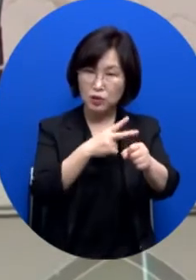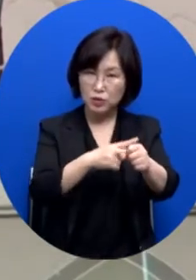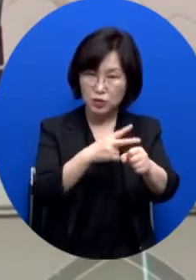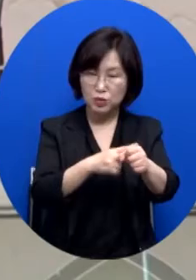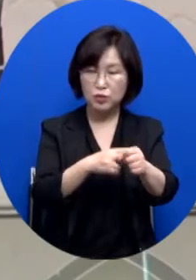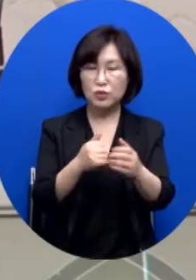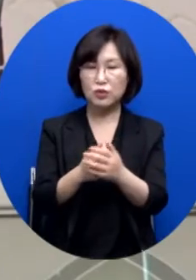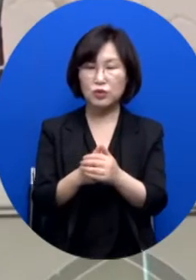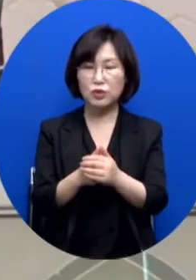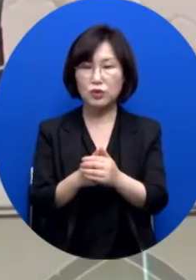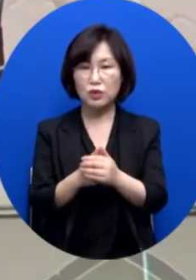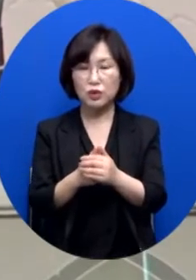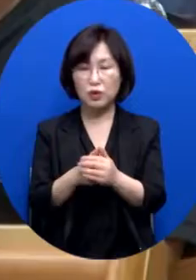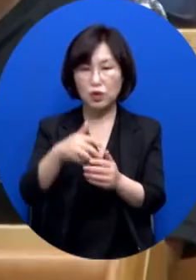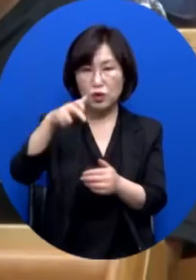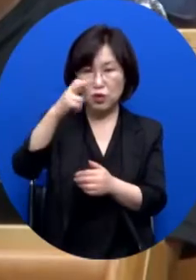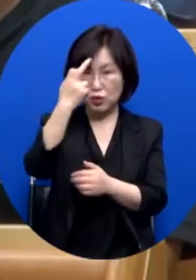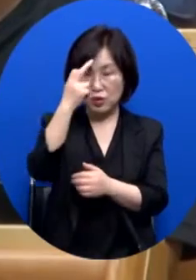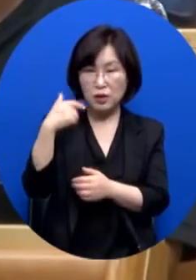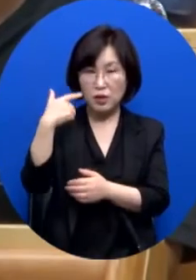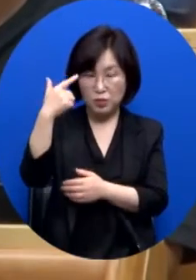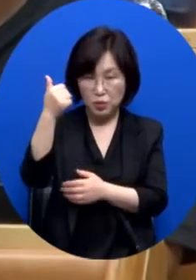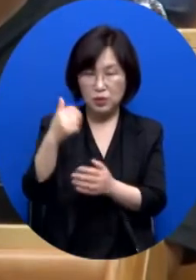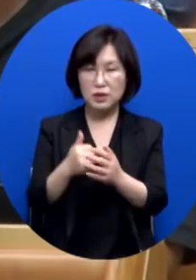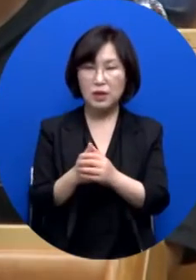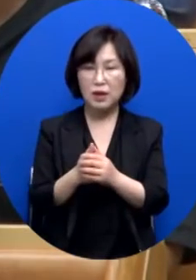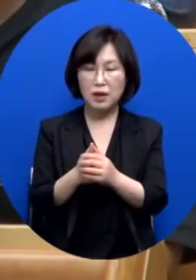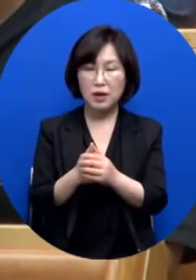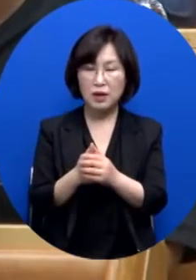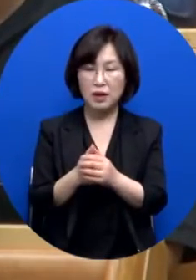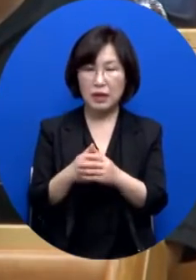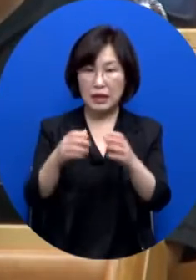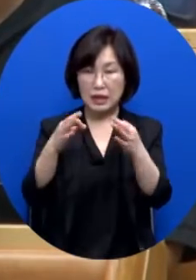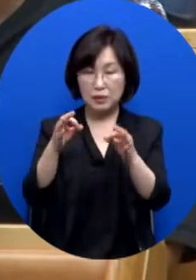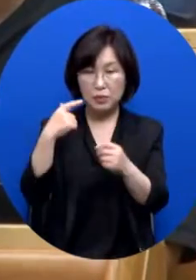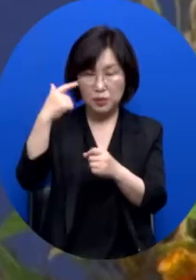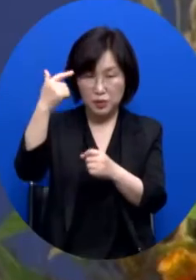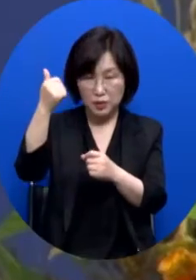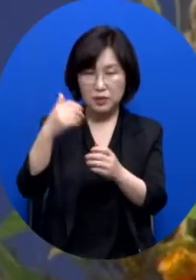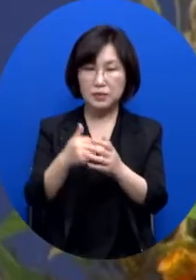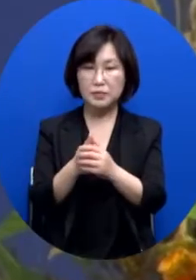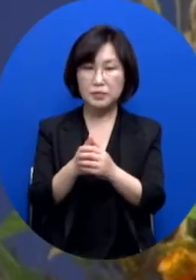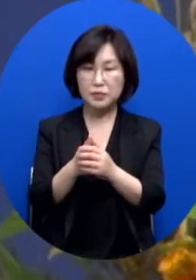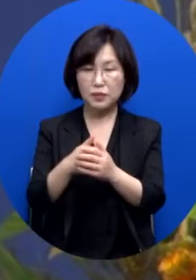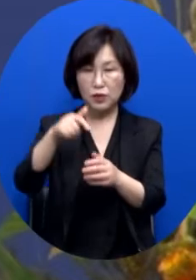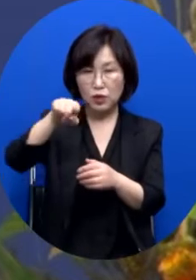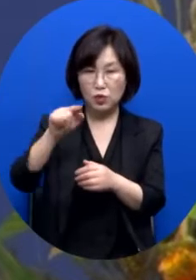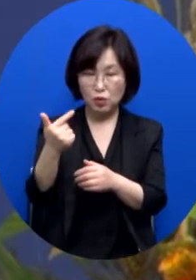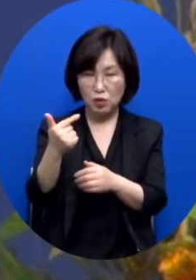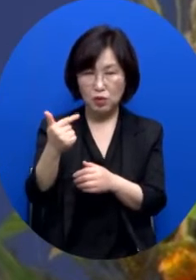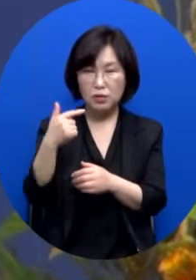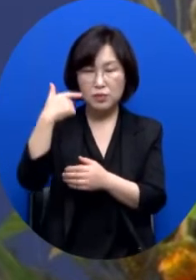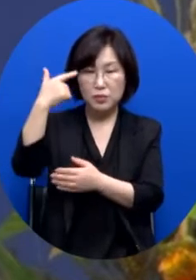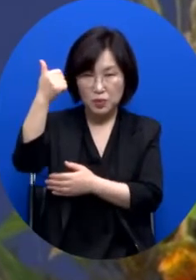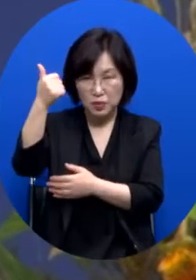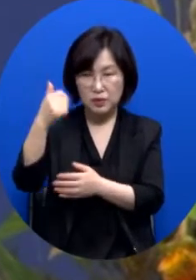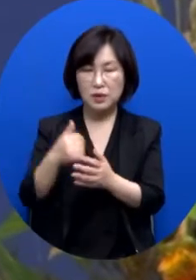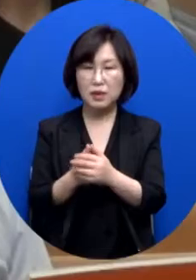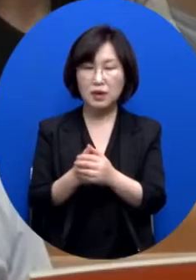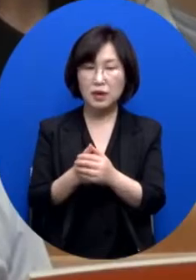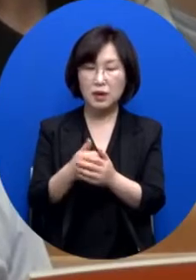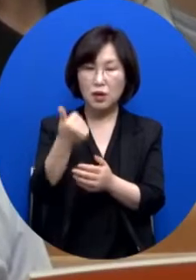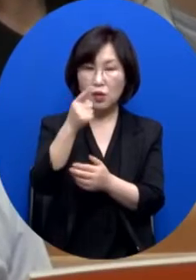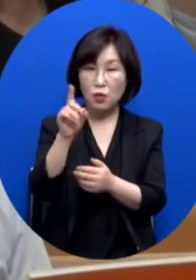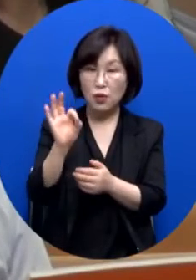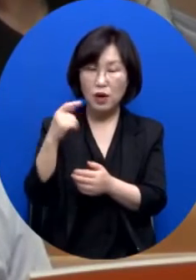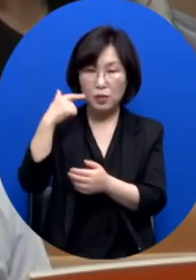화양 감리교회 최성은 목사 세계교회 김기승 목사 하늘 중앙 교회 권순우 목사 더 코 마을 황선필